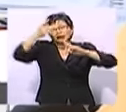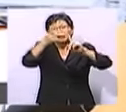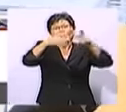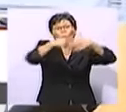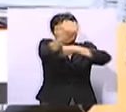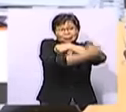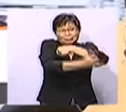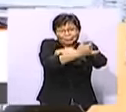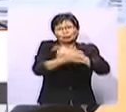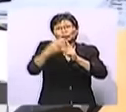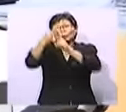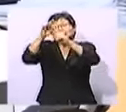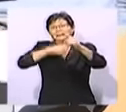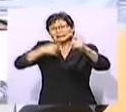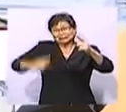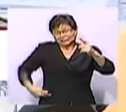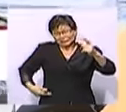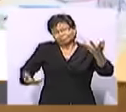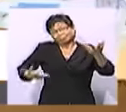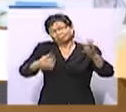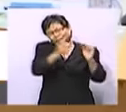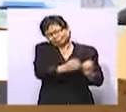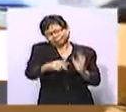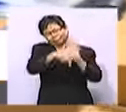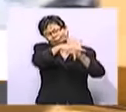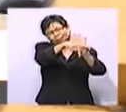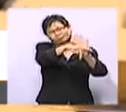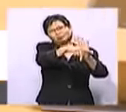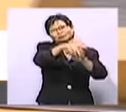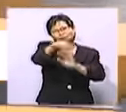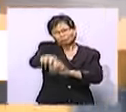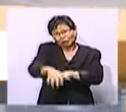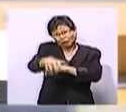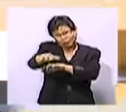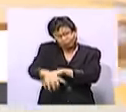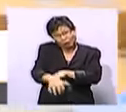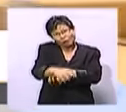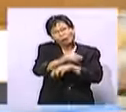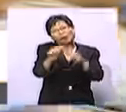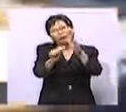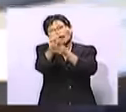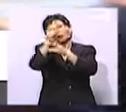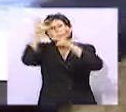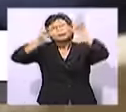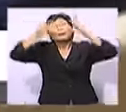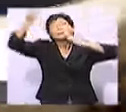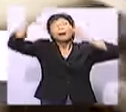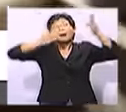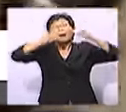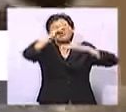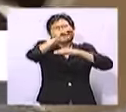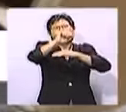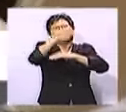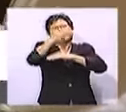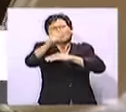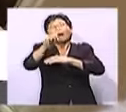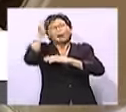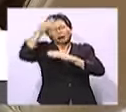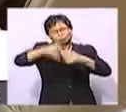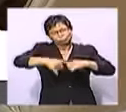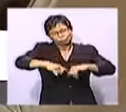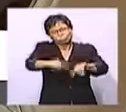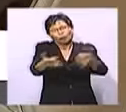luar negara terutamanya China, penganjuran pameran pertanian, hortikultur dan agro pelancongan Malaysia MAHA akan